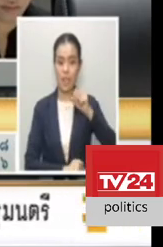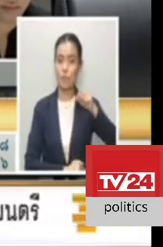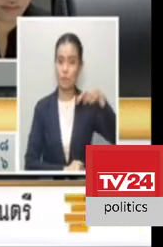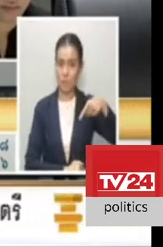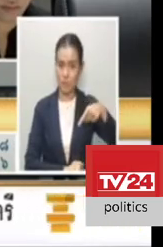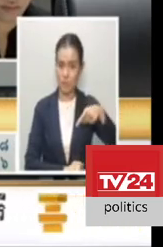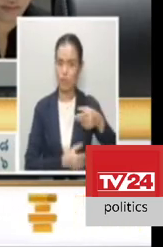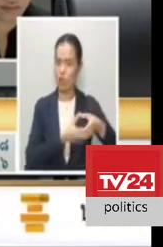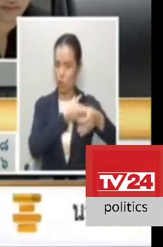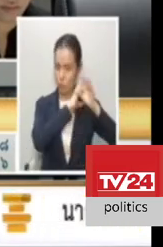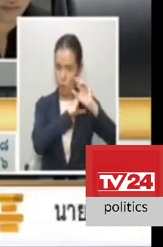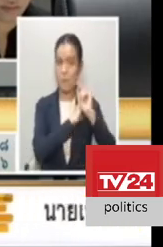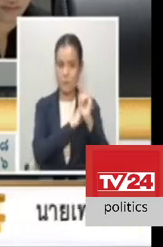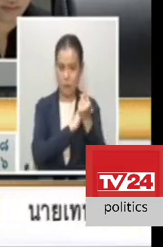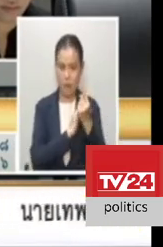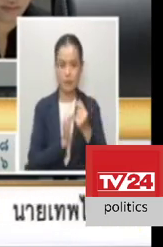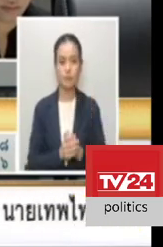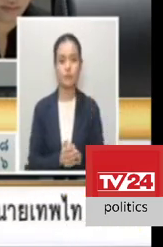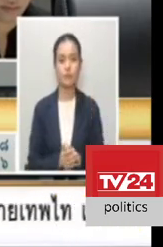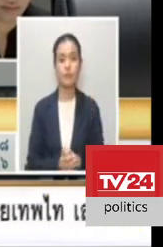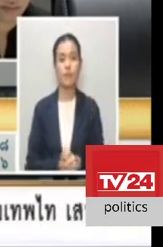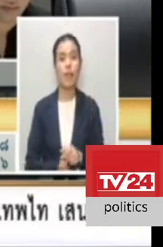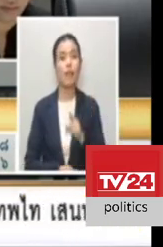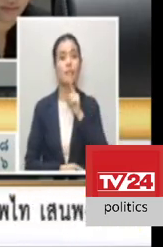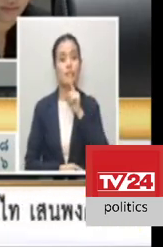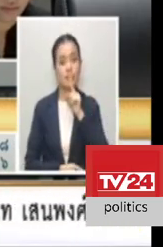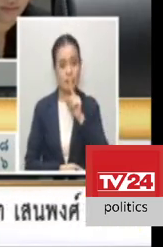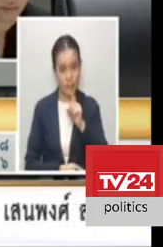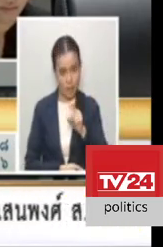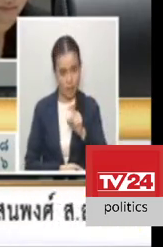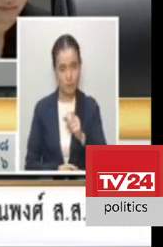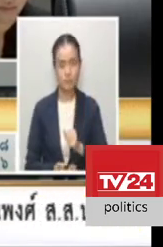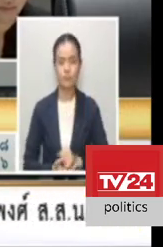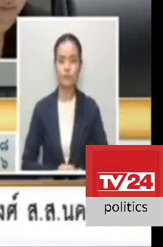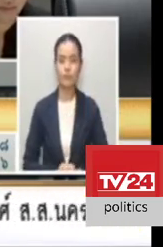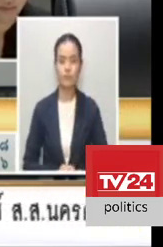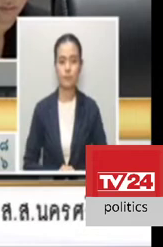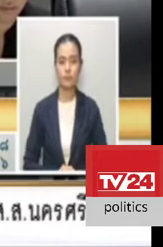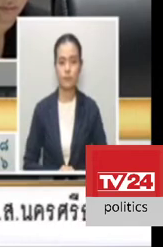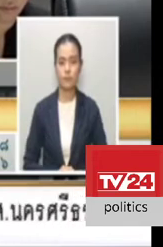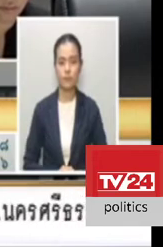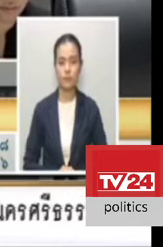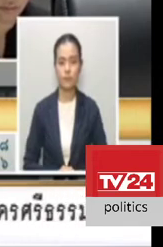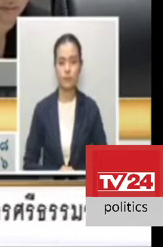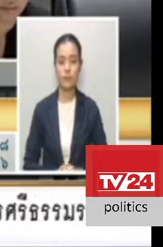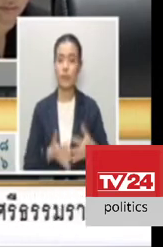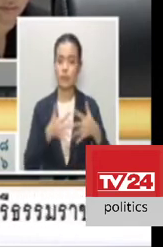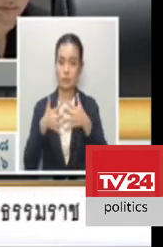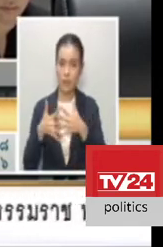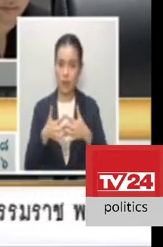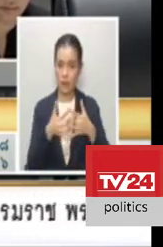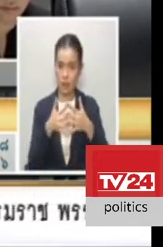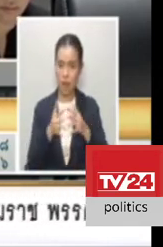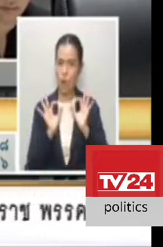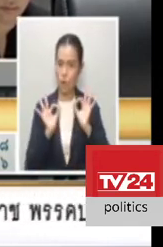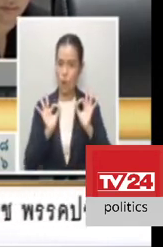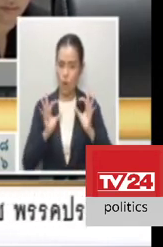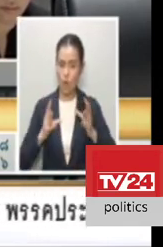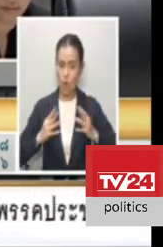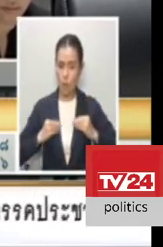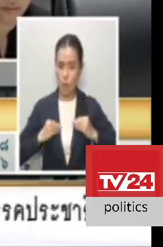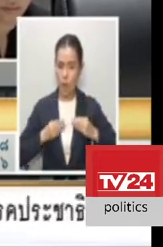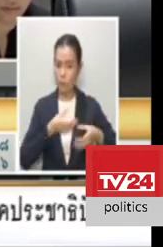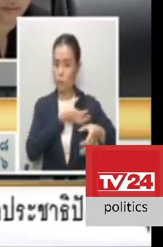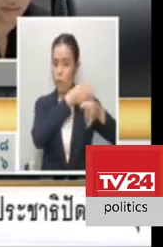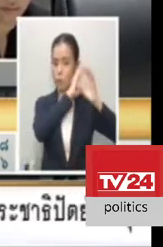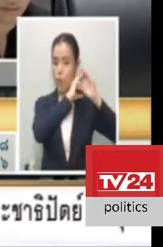ไทยดังนั้นคำถามแรกของดิฉันคือการที่สหรัฐรับปากว่าจะทบทวนการตัดสิทธิ์ GSP